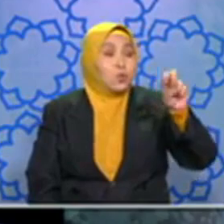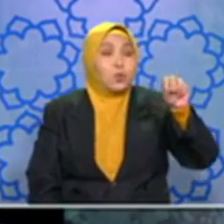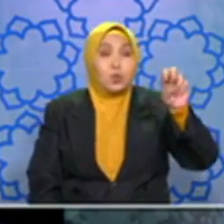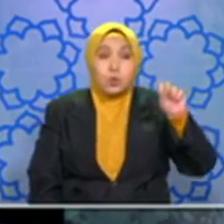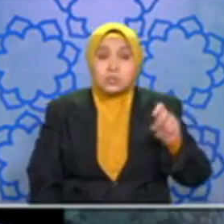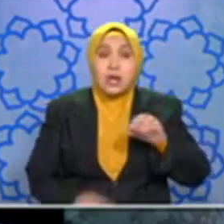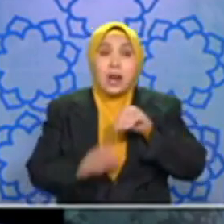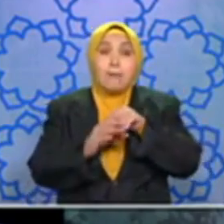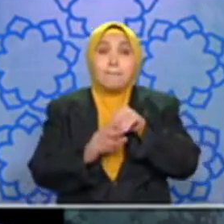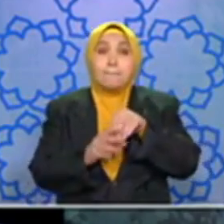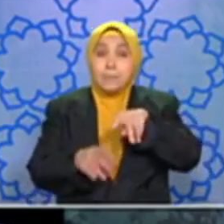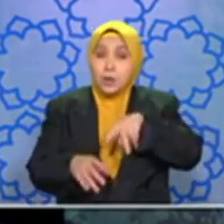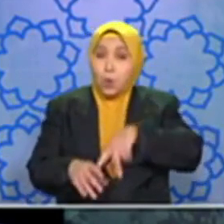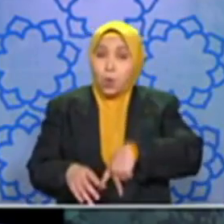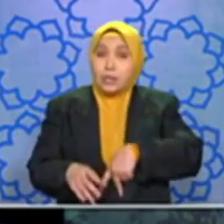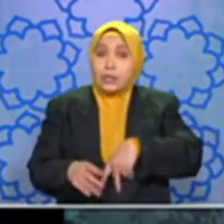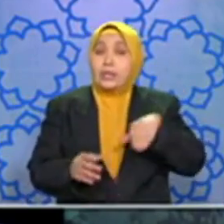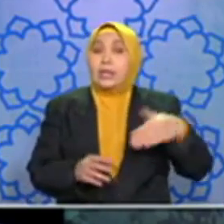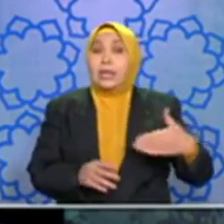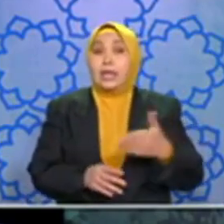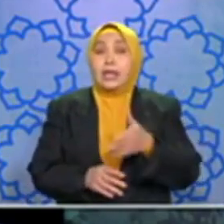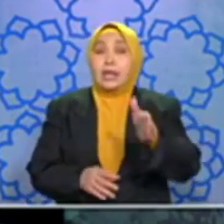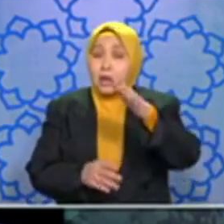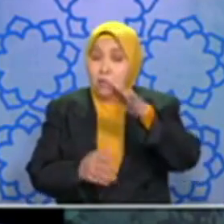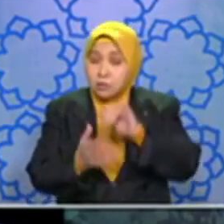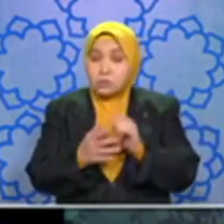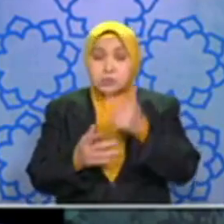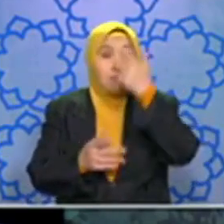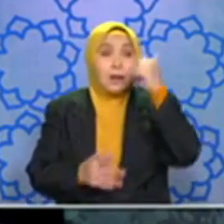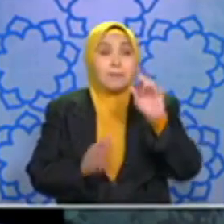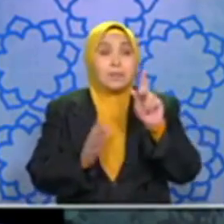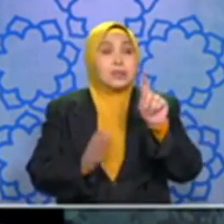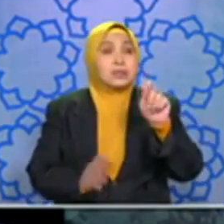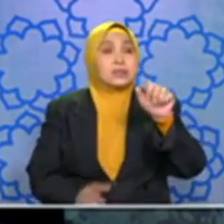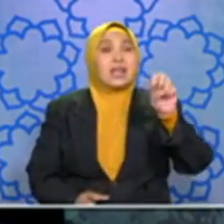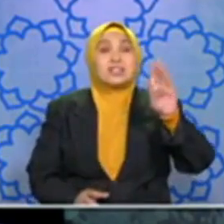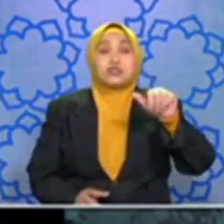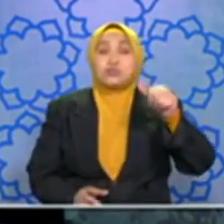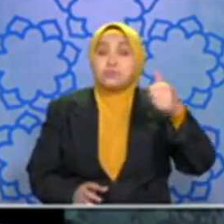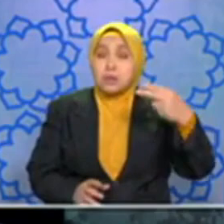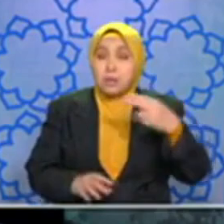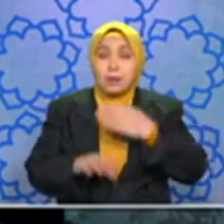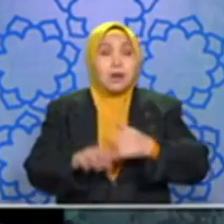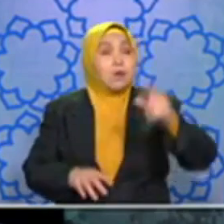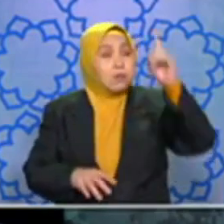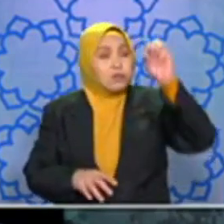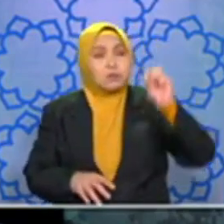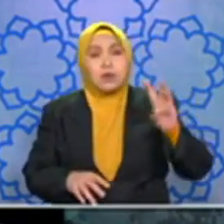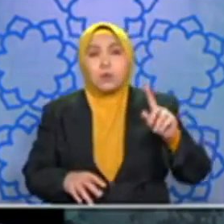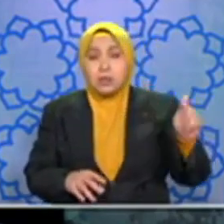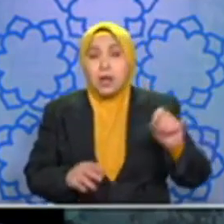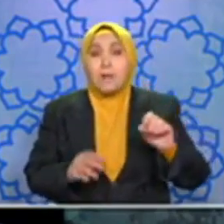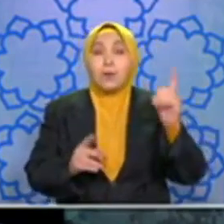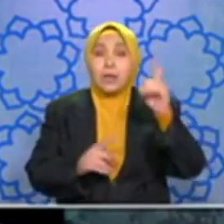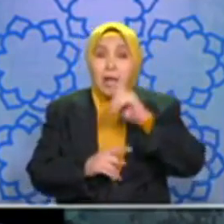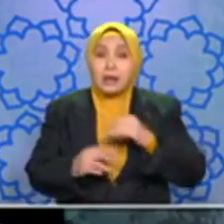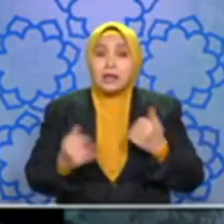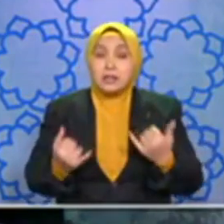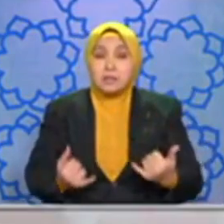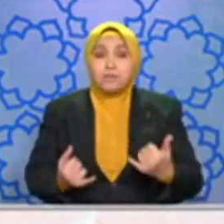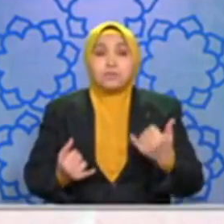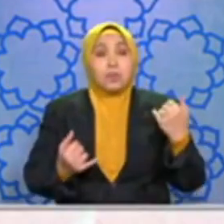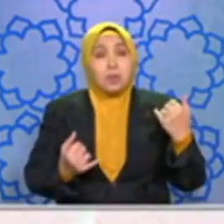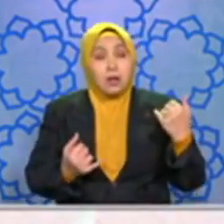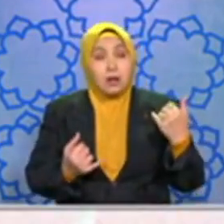dengan hebatnya tasbih memuji Allah. Sebab tasbih itu kita mensucikan Allah. Allah Ta'ala Maha Sempurna. Baik, tajwid sikit hari ini. Hari